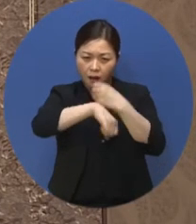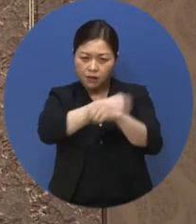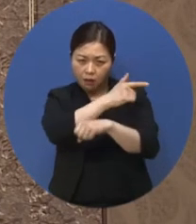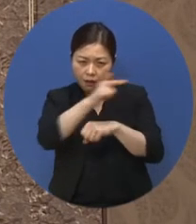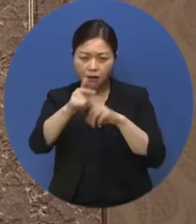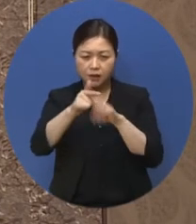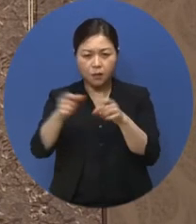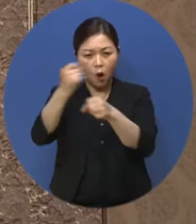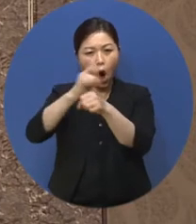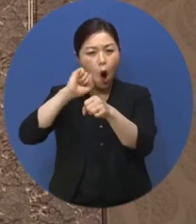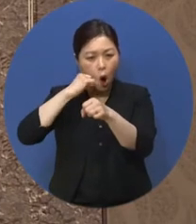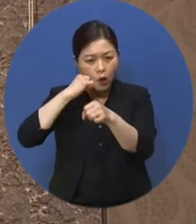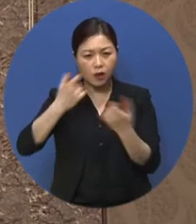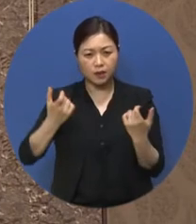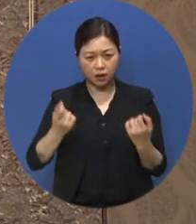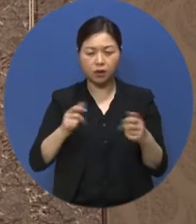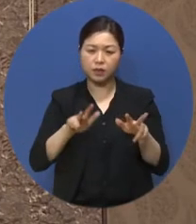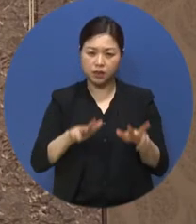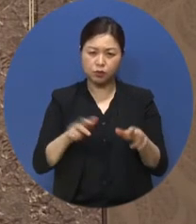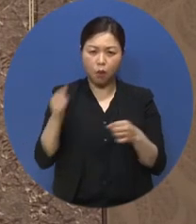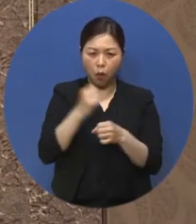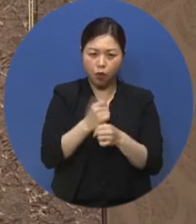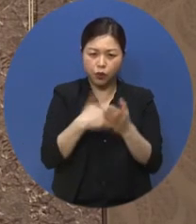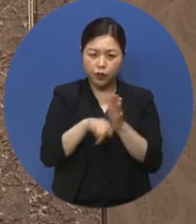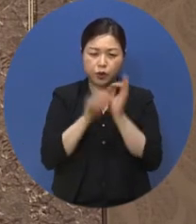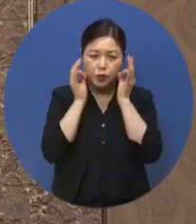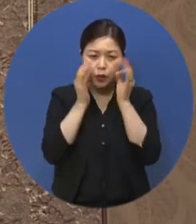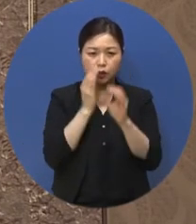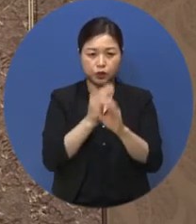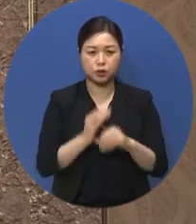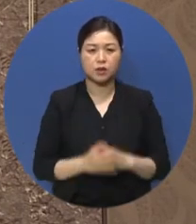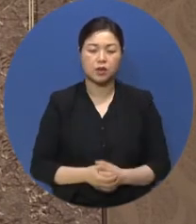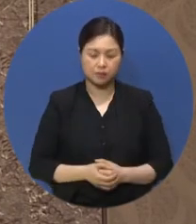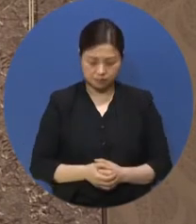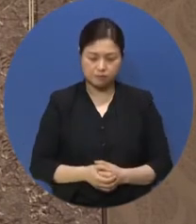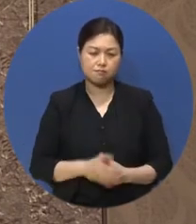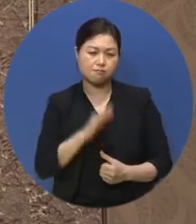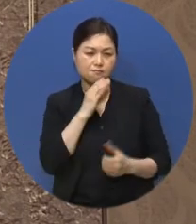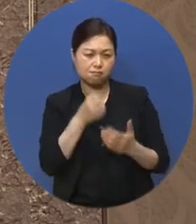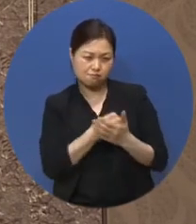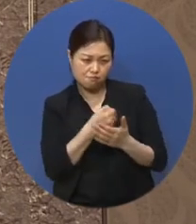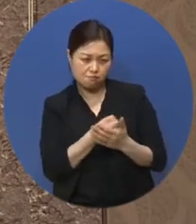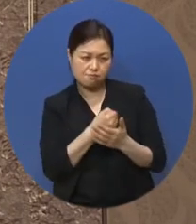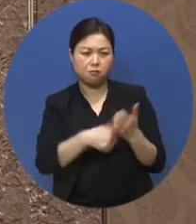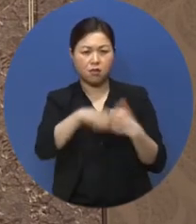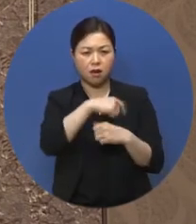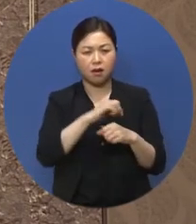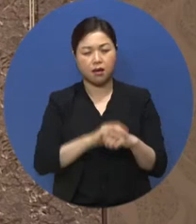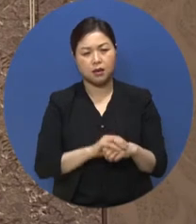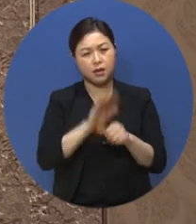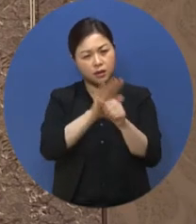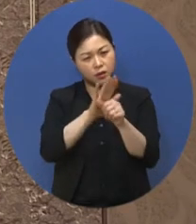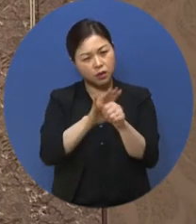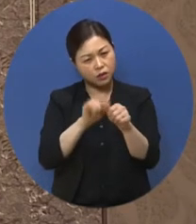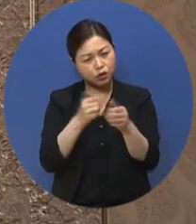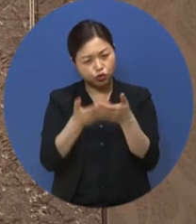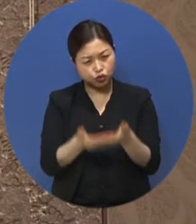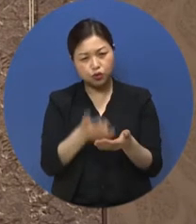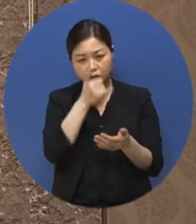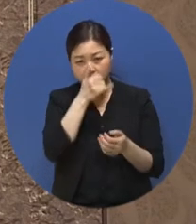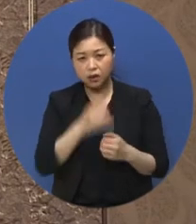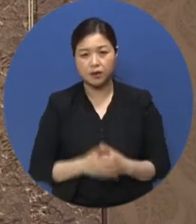그런 부분에 대해서 많은 신경을 쓰고 있습니다. 지금 네. 어떻게 참 안타까운 상황이 지원을 해줘야 되는 게 중요하고요. 그래서 네. 저희는